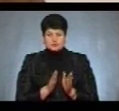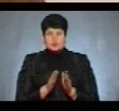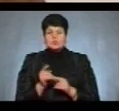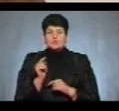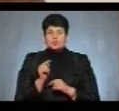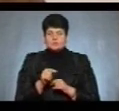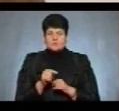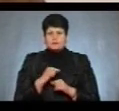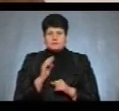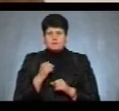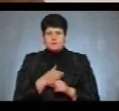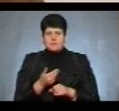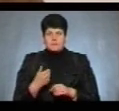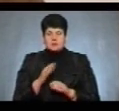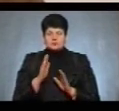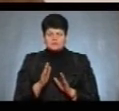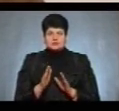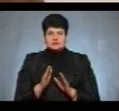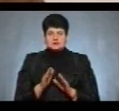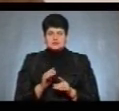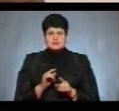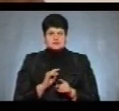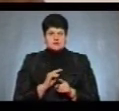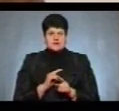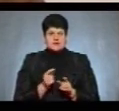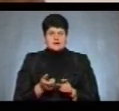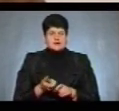Тому ми будемо якнаймога